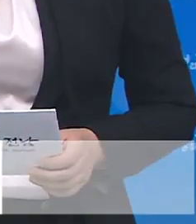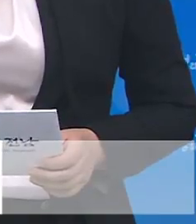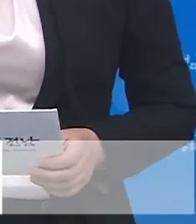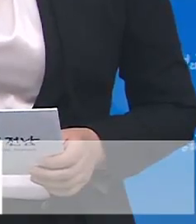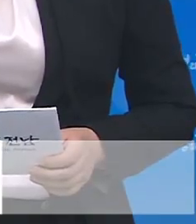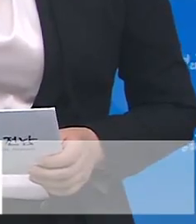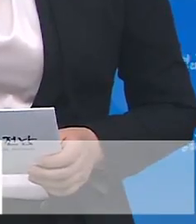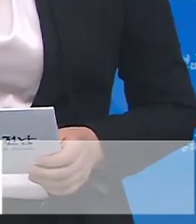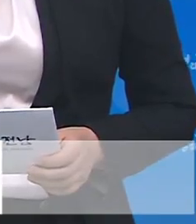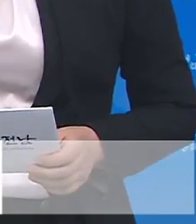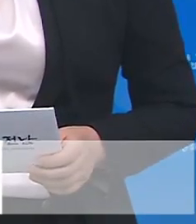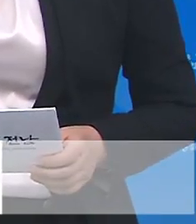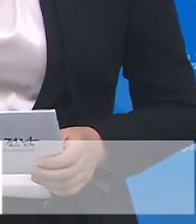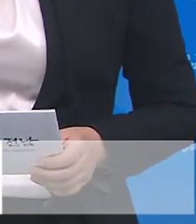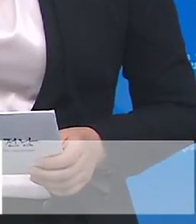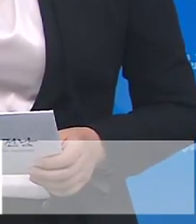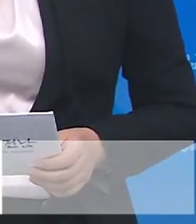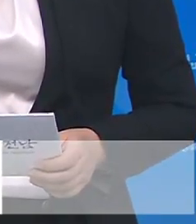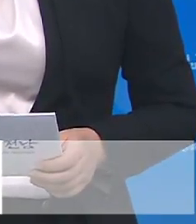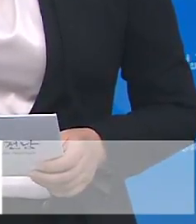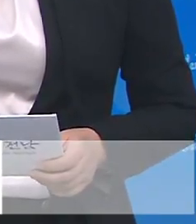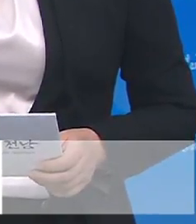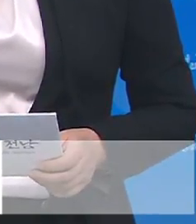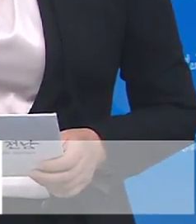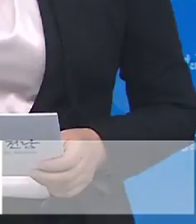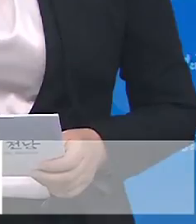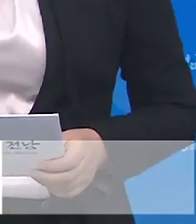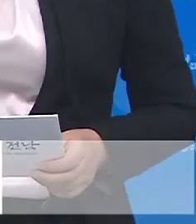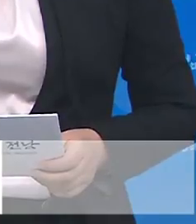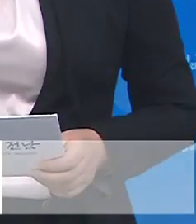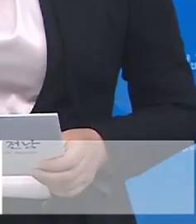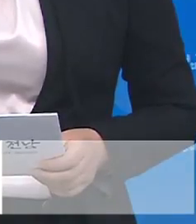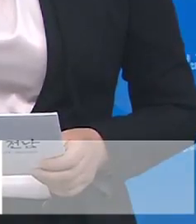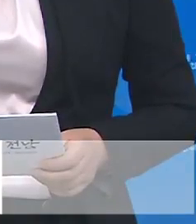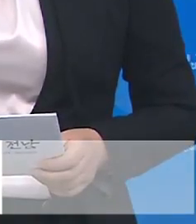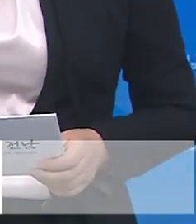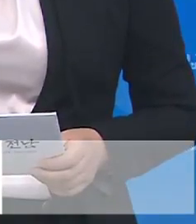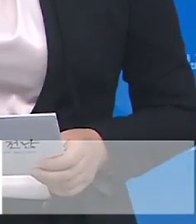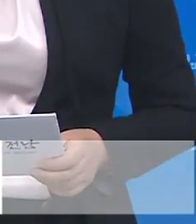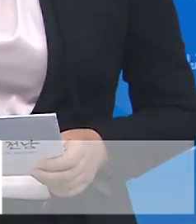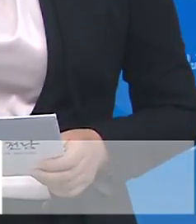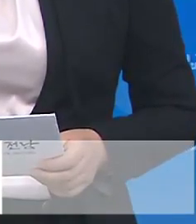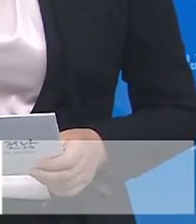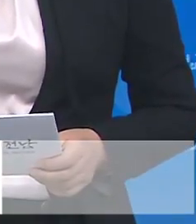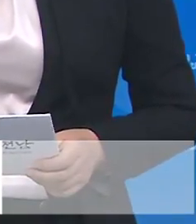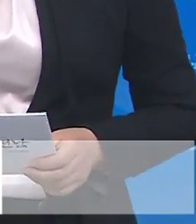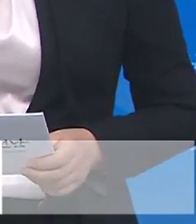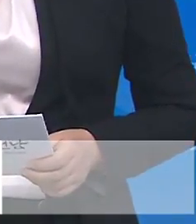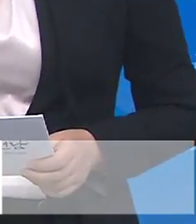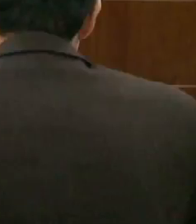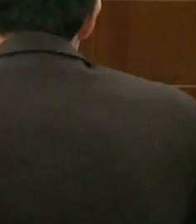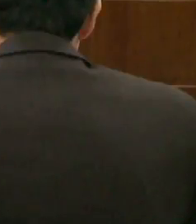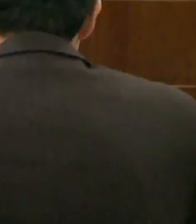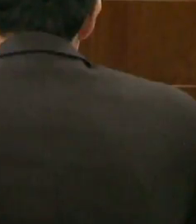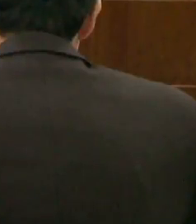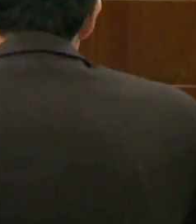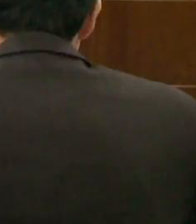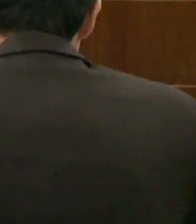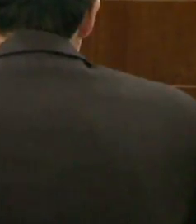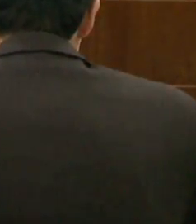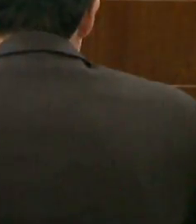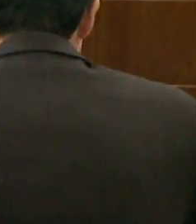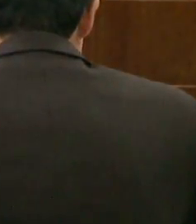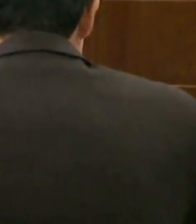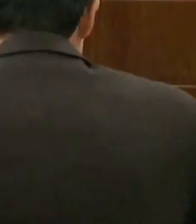계속해서 간추린 소식입니다. 이재영 전라남도지사 권한대행이 무안국제공항 활성화를 위해 광주 민간공항